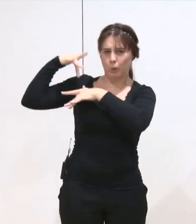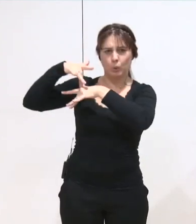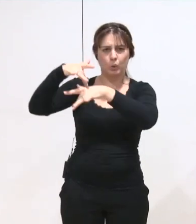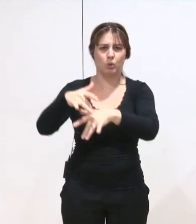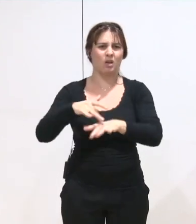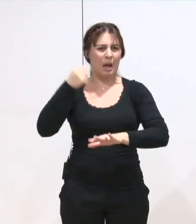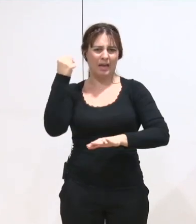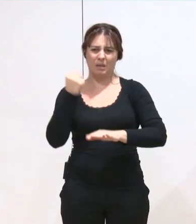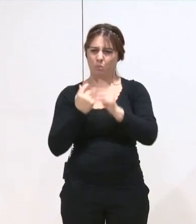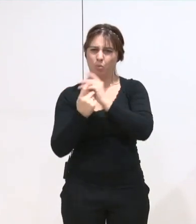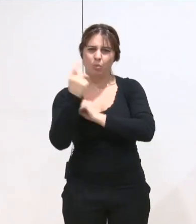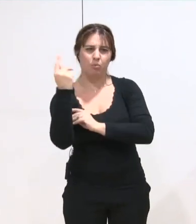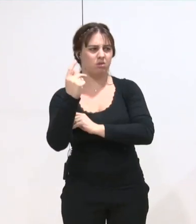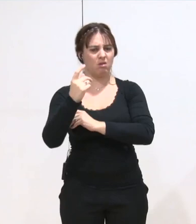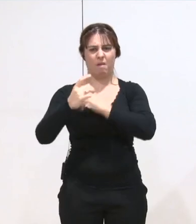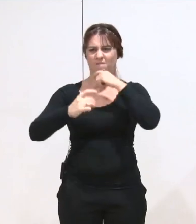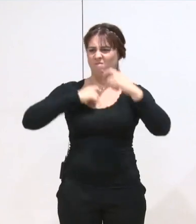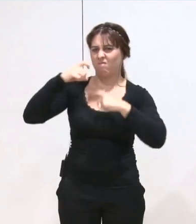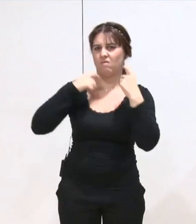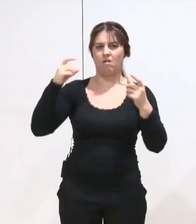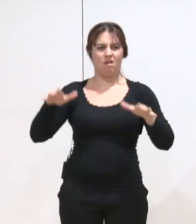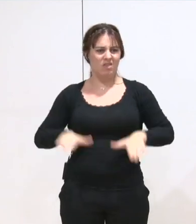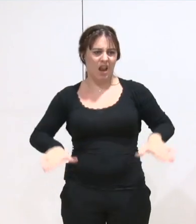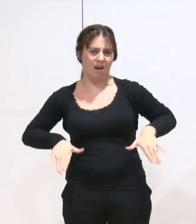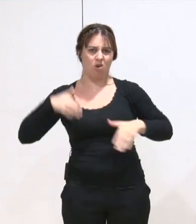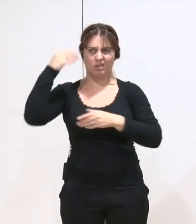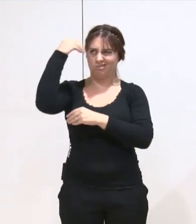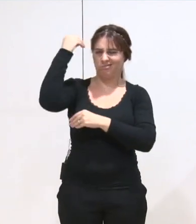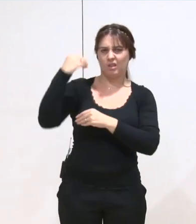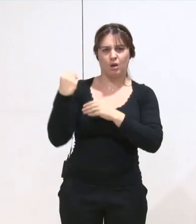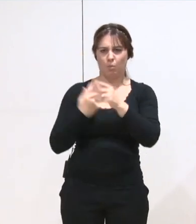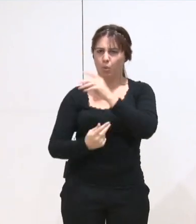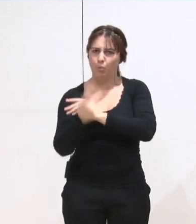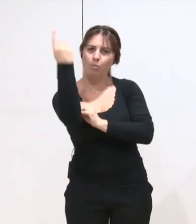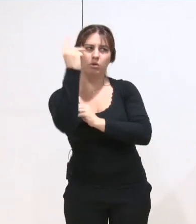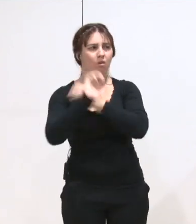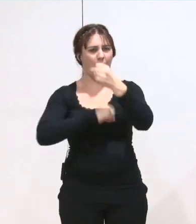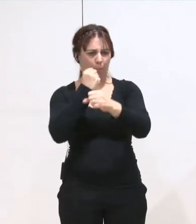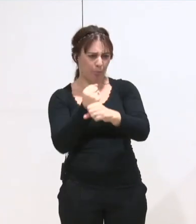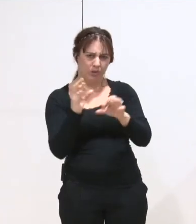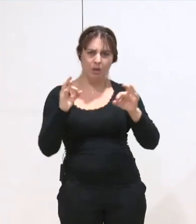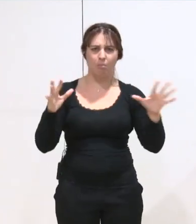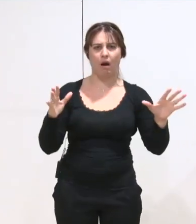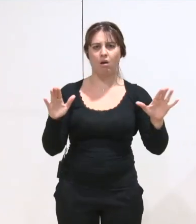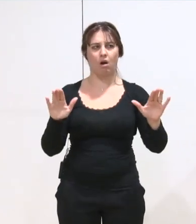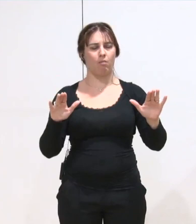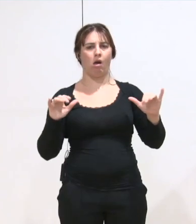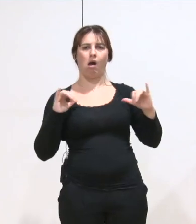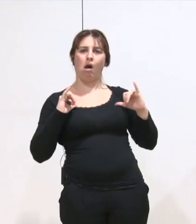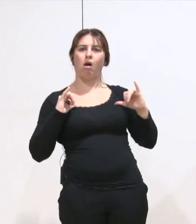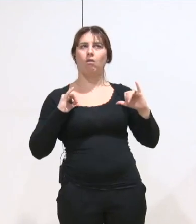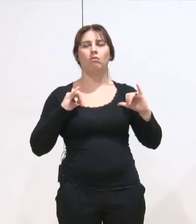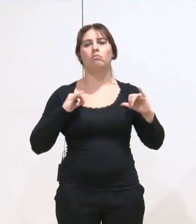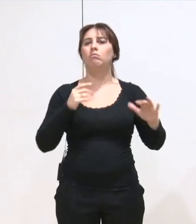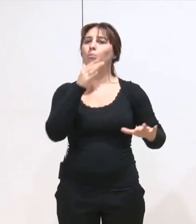arrogante et menaçante, d'une délinquance de plus en plus agressive et impunie. Contester cela serait nier